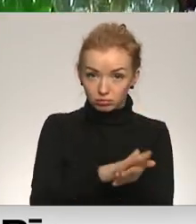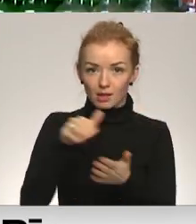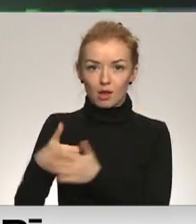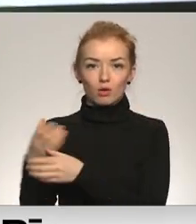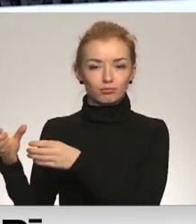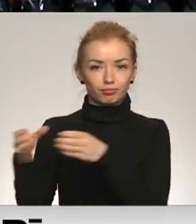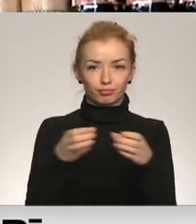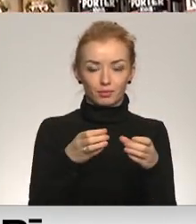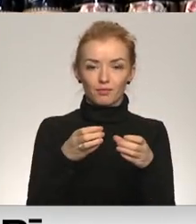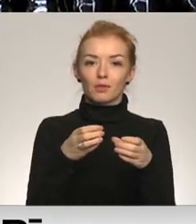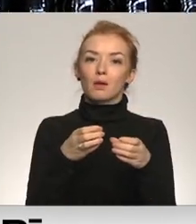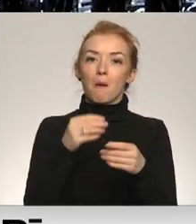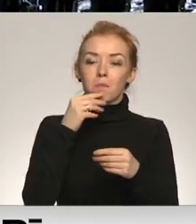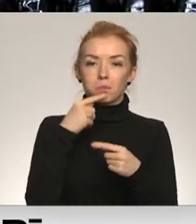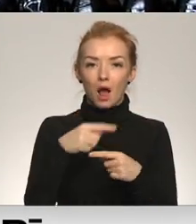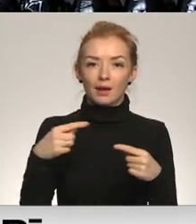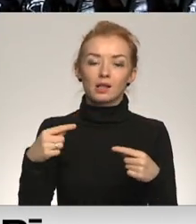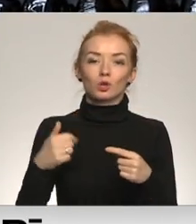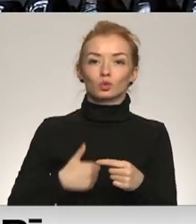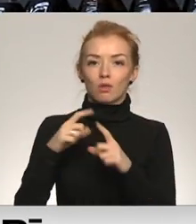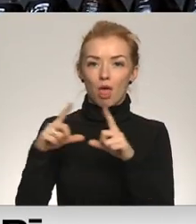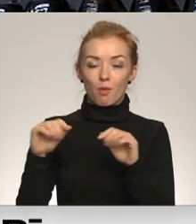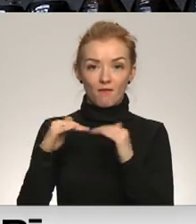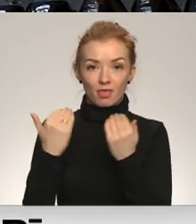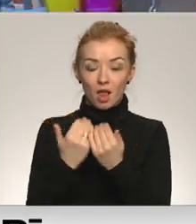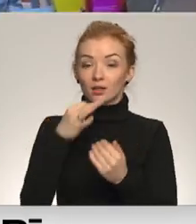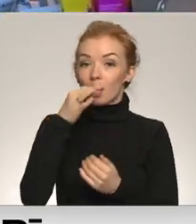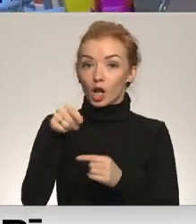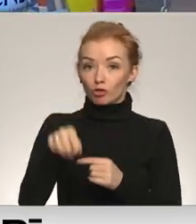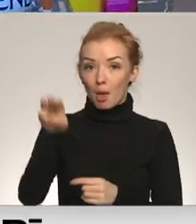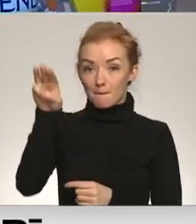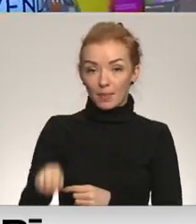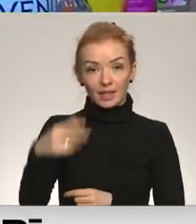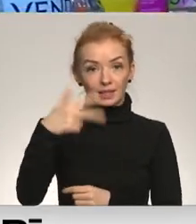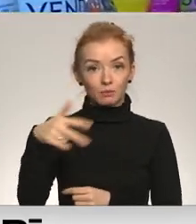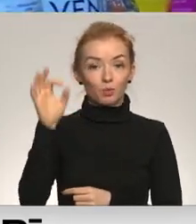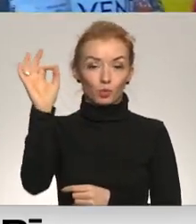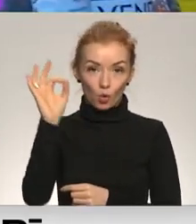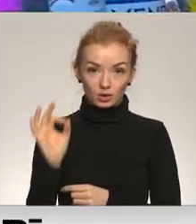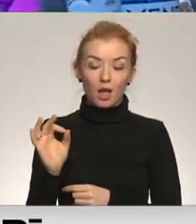pārtikas uzņēmēja federācija sola, ka jau šajā mēnesī 30% dzērienu iepakojumu